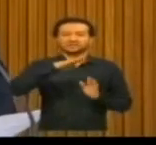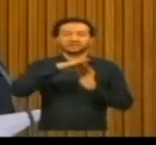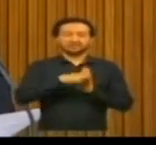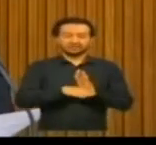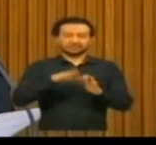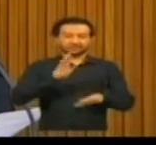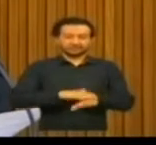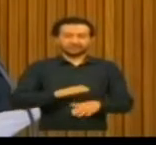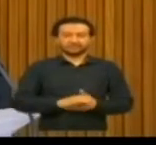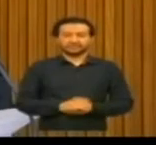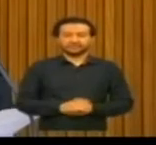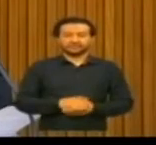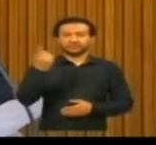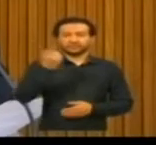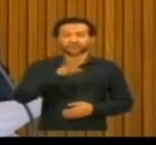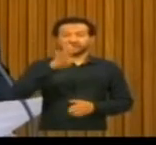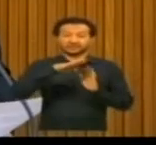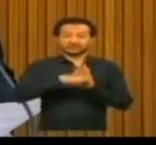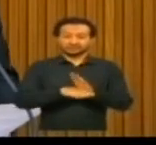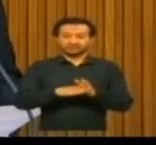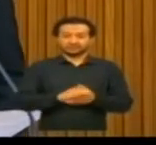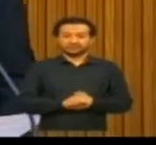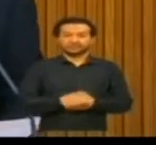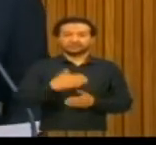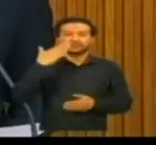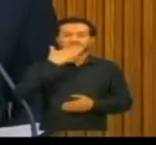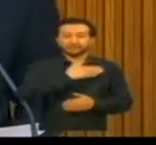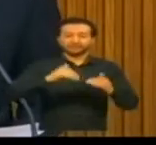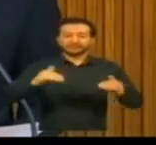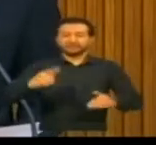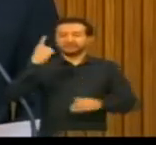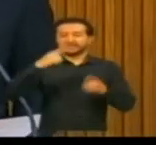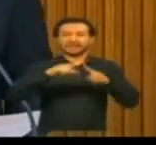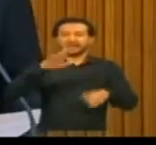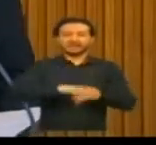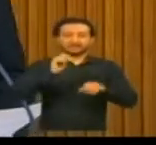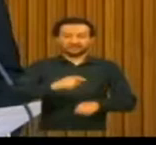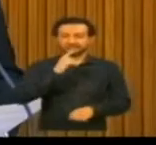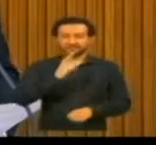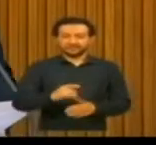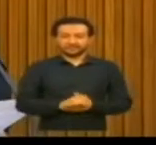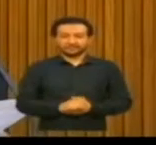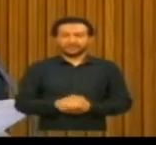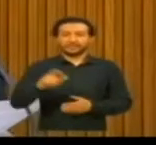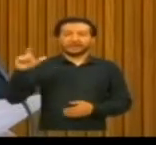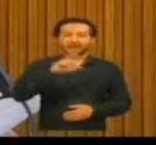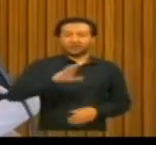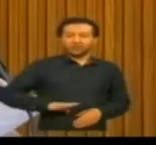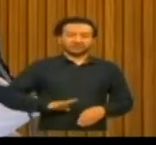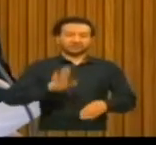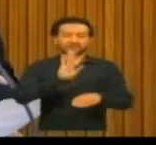yapacağım. %40 suda. Rabazan pidesini 1 lira yapacağım dedi. Aylık öğrenci